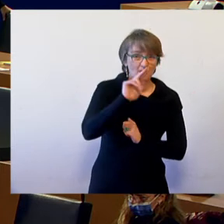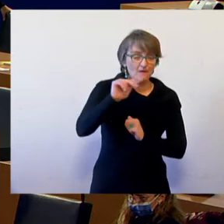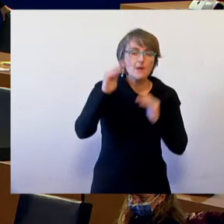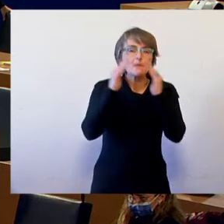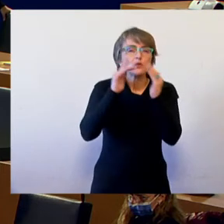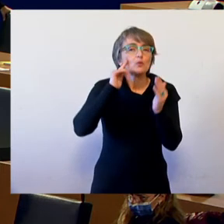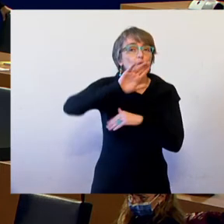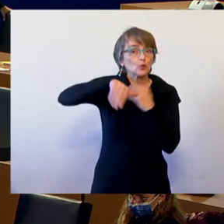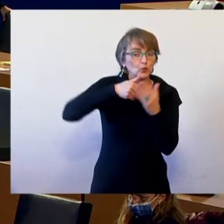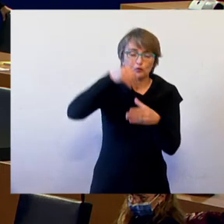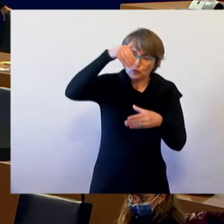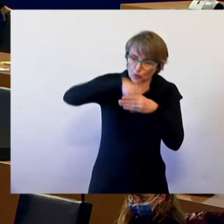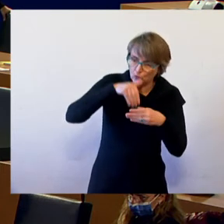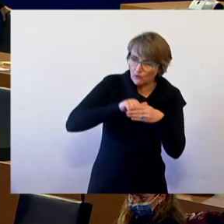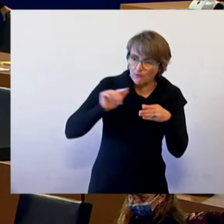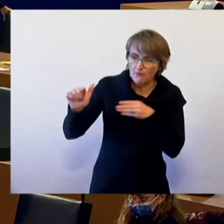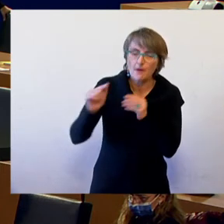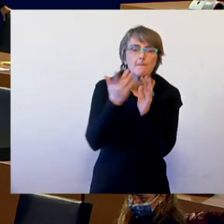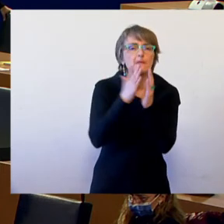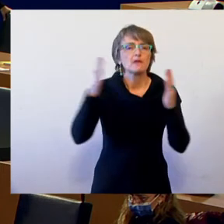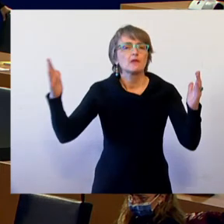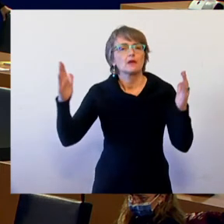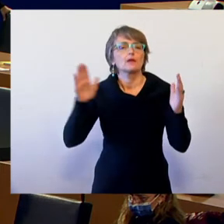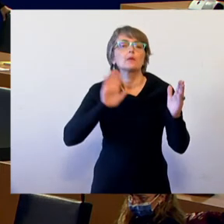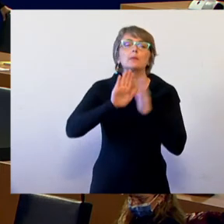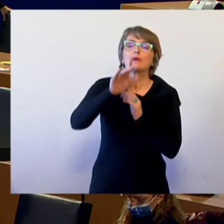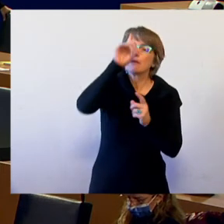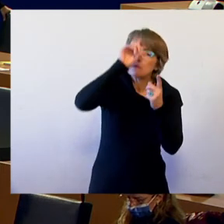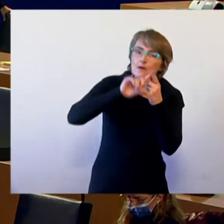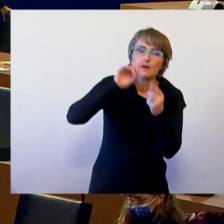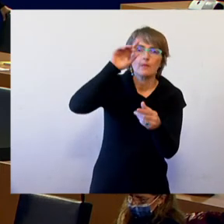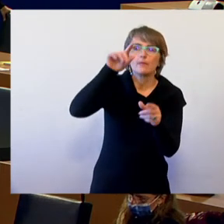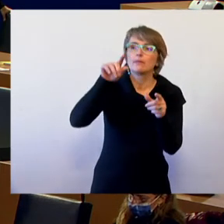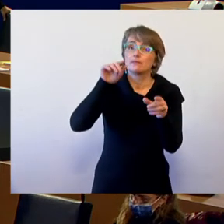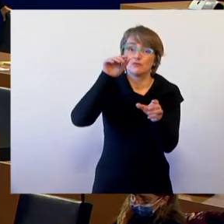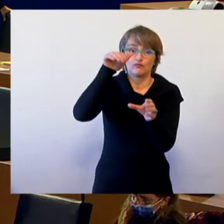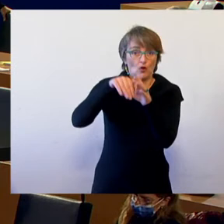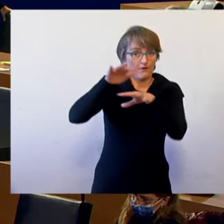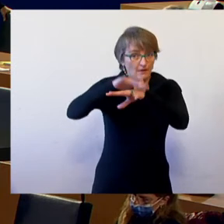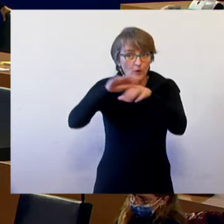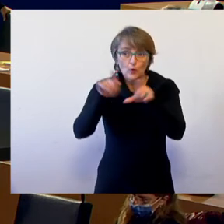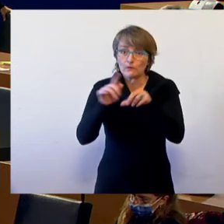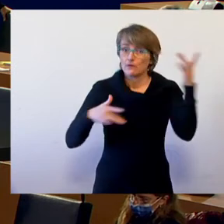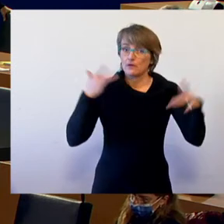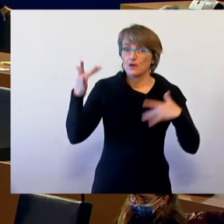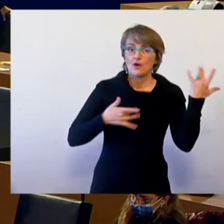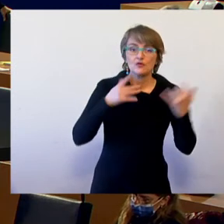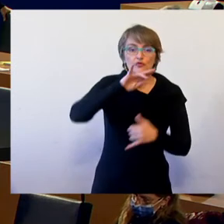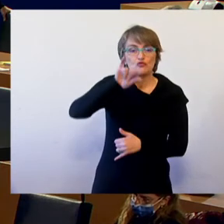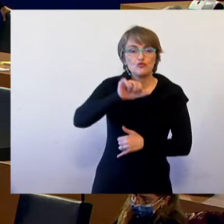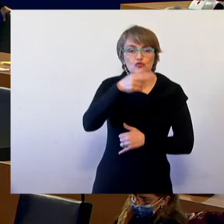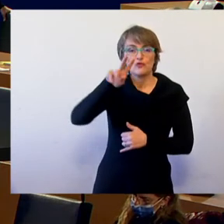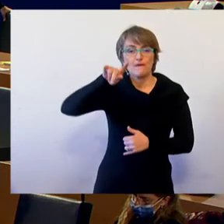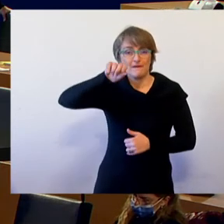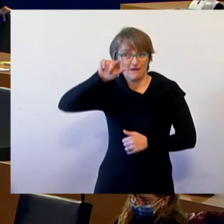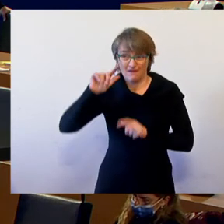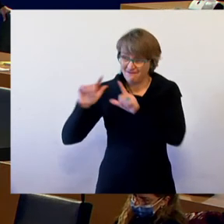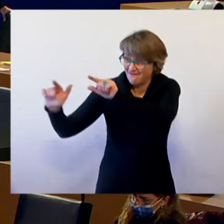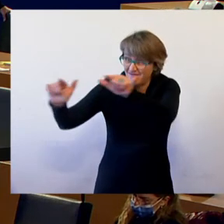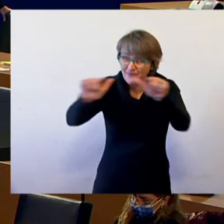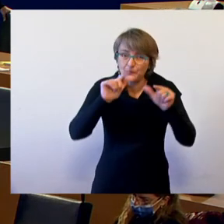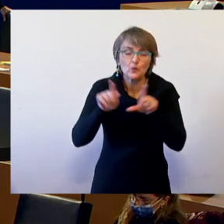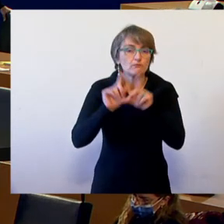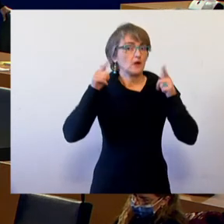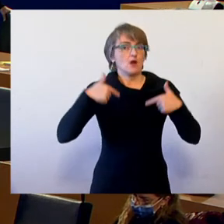pour tous, dans les médiathèques de ce quartier, au théâtre Jean Villard en particulier, et tous les équipements et devant